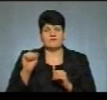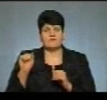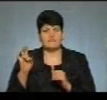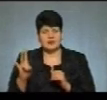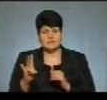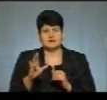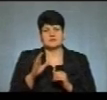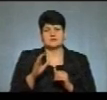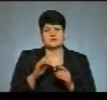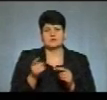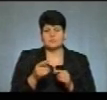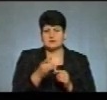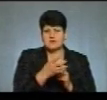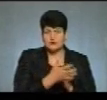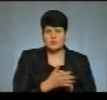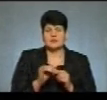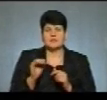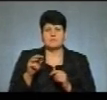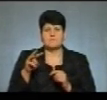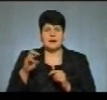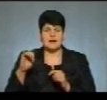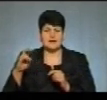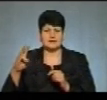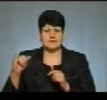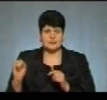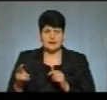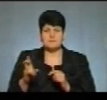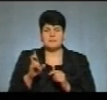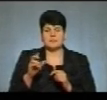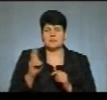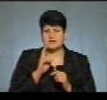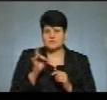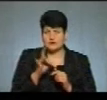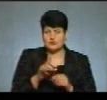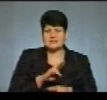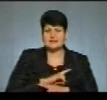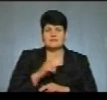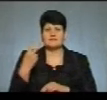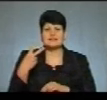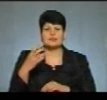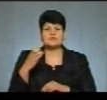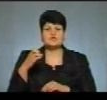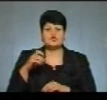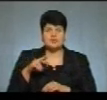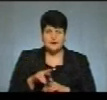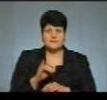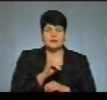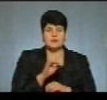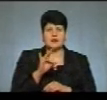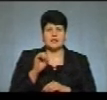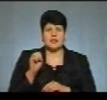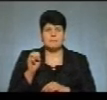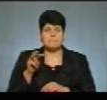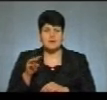села Велика Лука Тернопільського району і В'ячеслав Мельник із Білокриниці Кременецького району – загинули 20 січня. Ігор Римар із